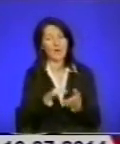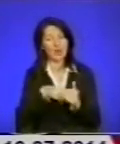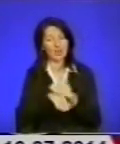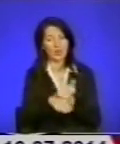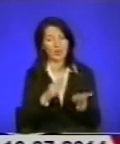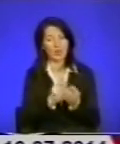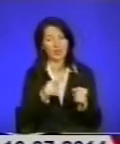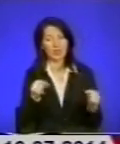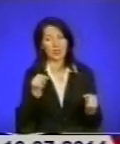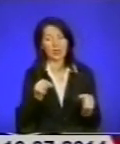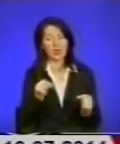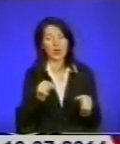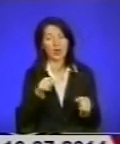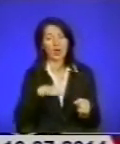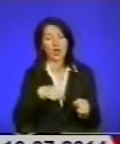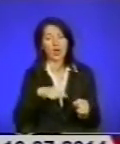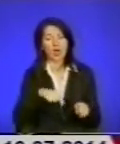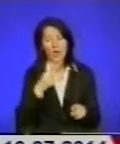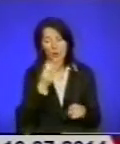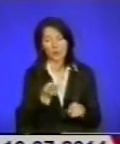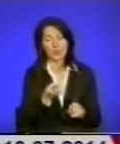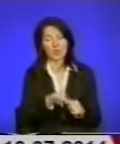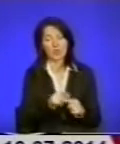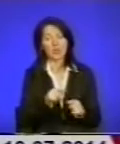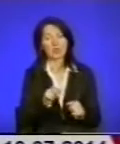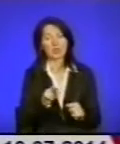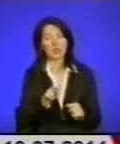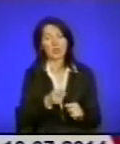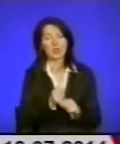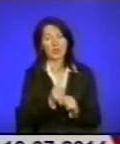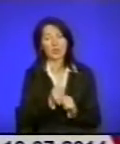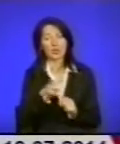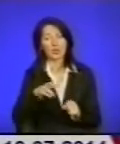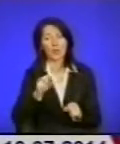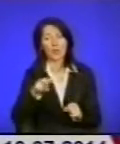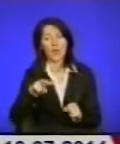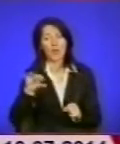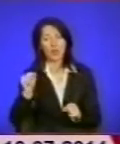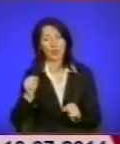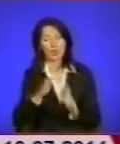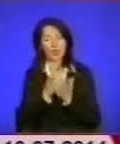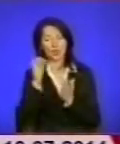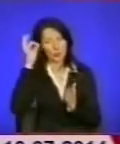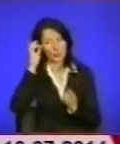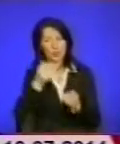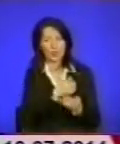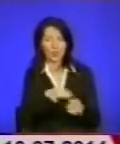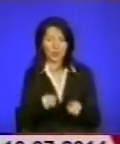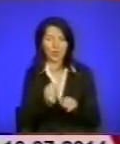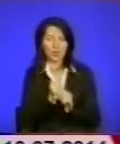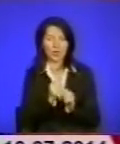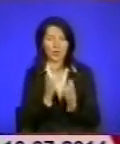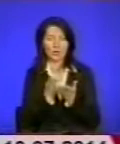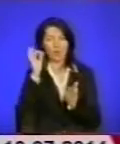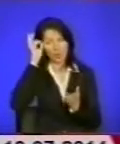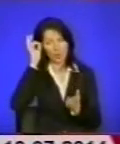такого характеру, що я так подивився, як це робить Мельничук, книгу спогадів. Я хочу теж таку зробити. Степан належав до тих